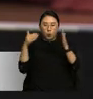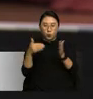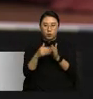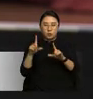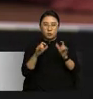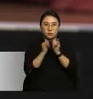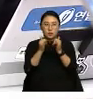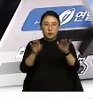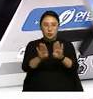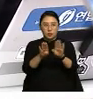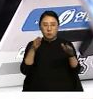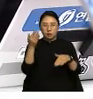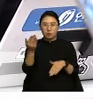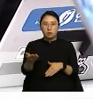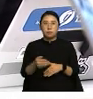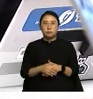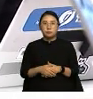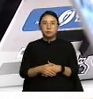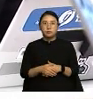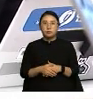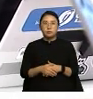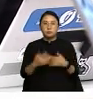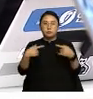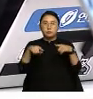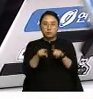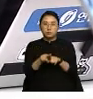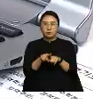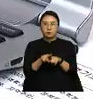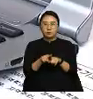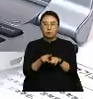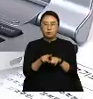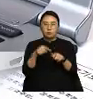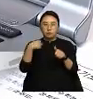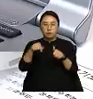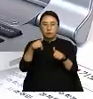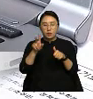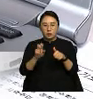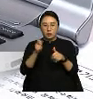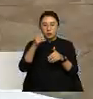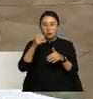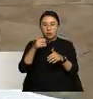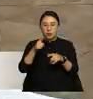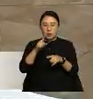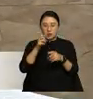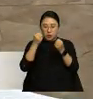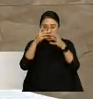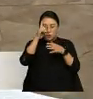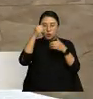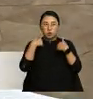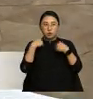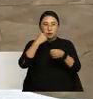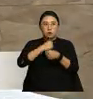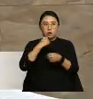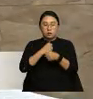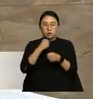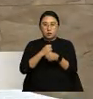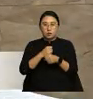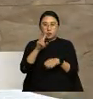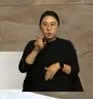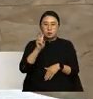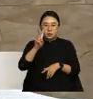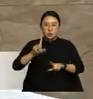시민에게 개방한다고 밝혔습니다 이와 함께 이 교육감은 남부 청사 신청사 조성과 관련해 우리가 이젠